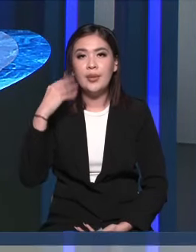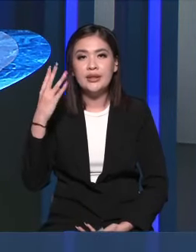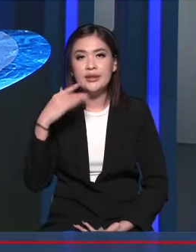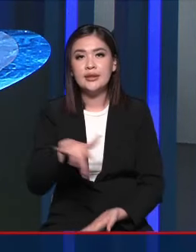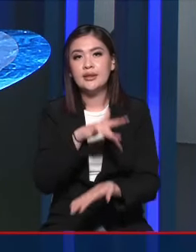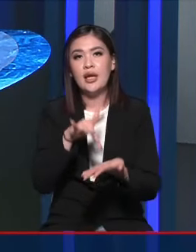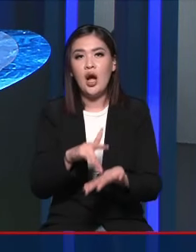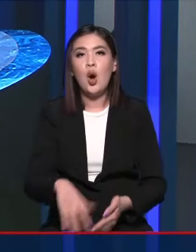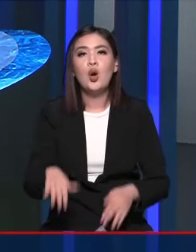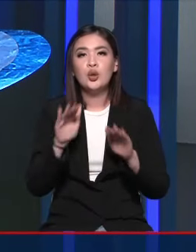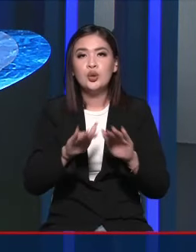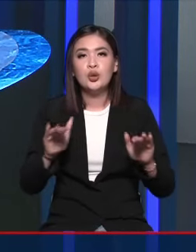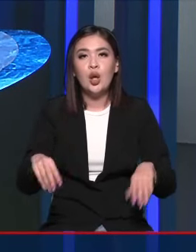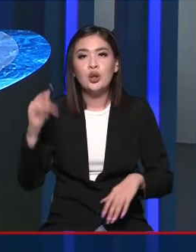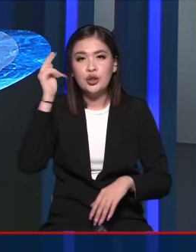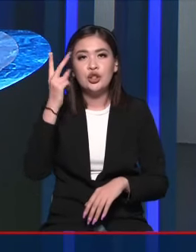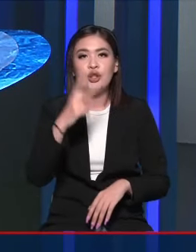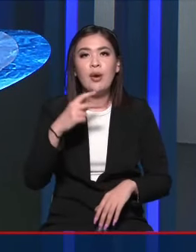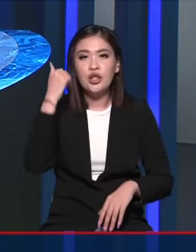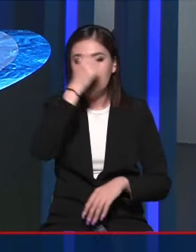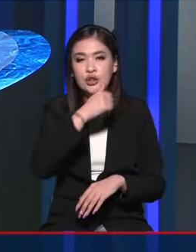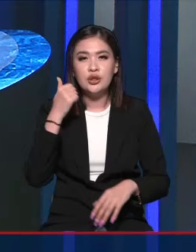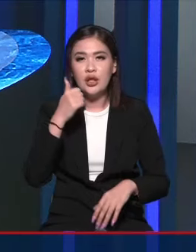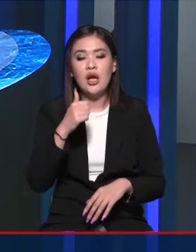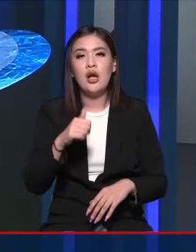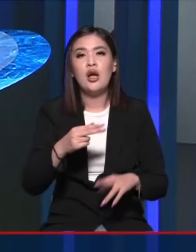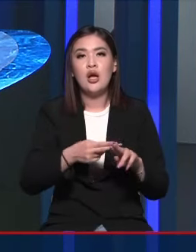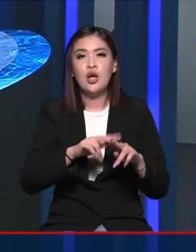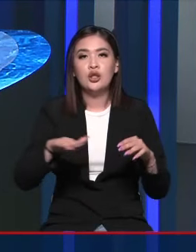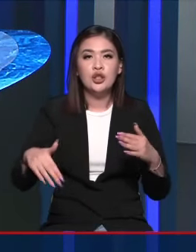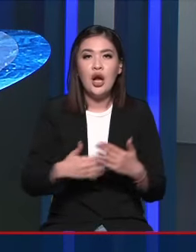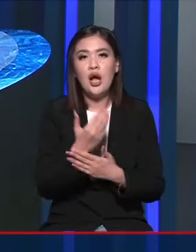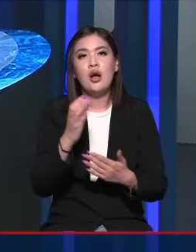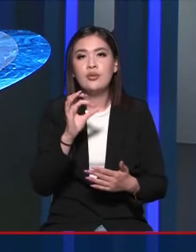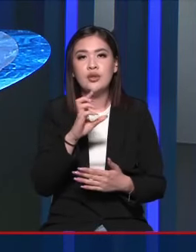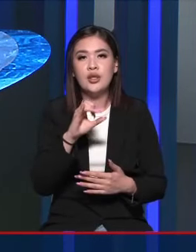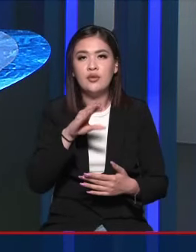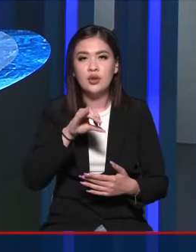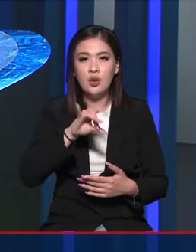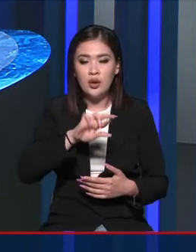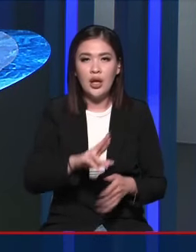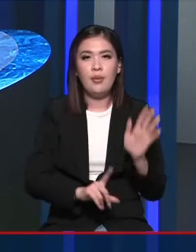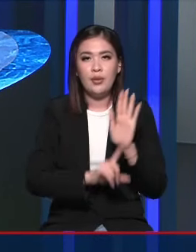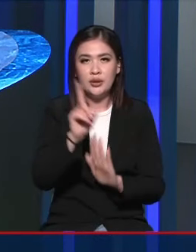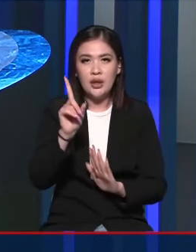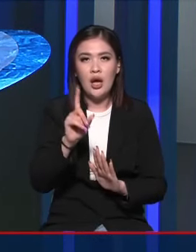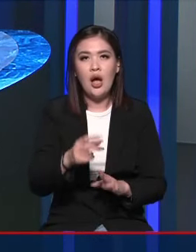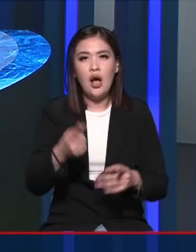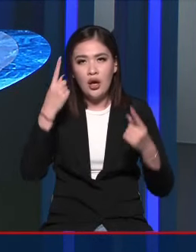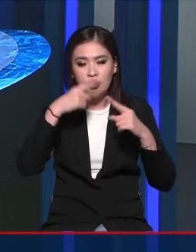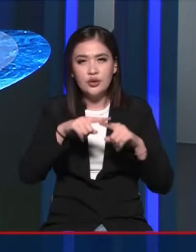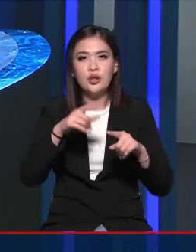Алматыдағы оқушылар сарайында 20 жылдық үзілістен кейін жаңа обсерватория өз жұмысын бастады. Енді балалар астрономия